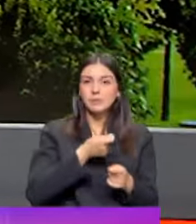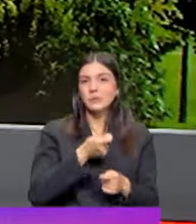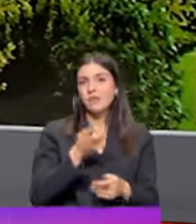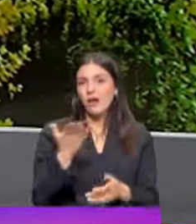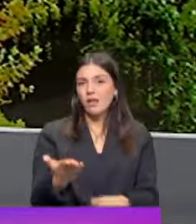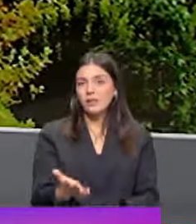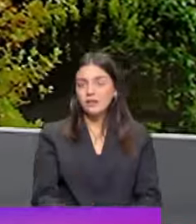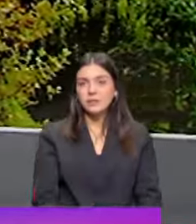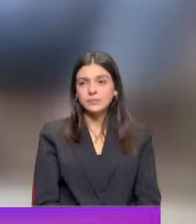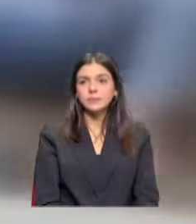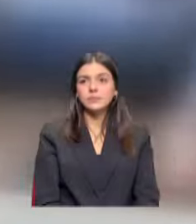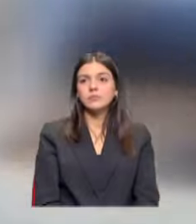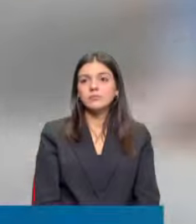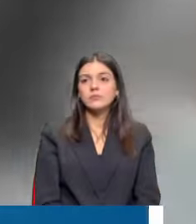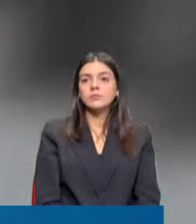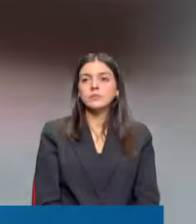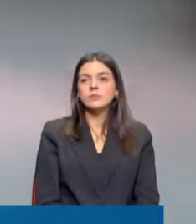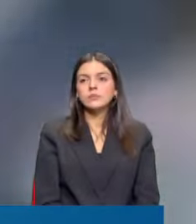uğradı.